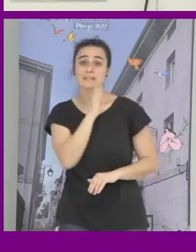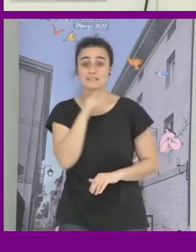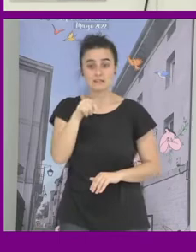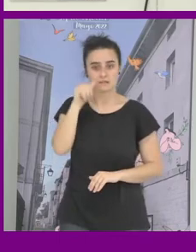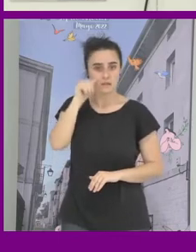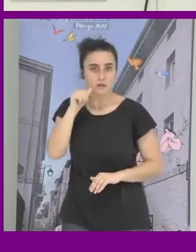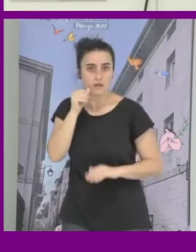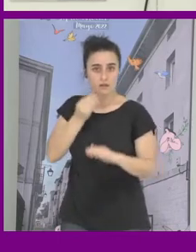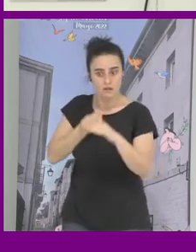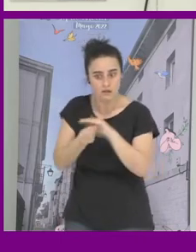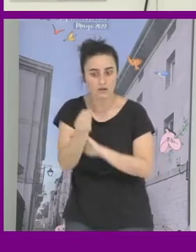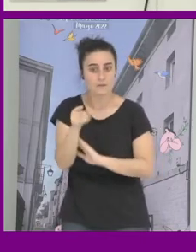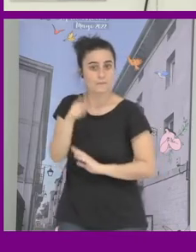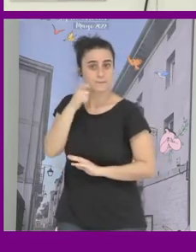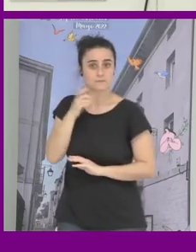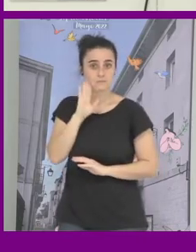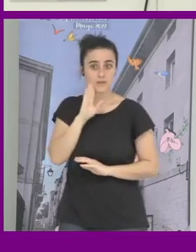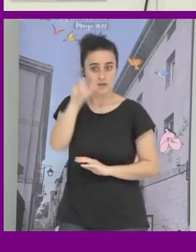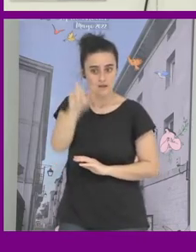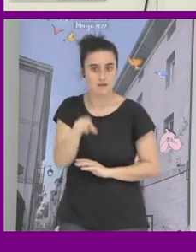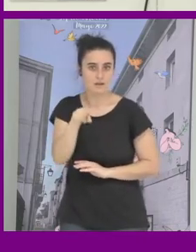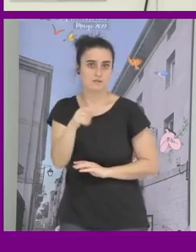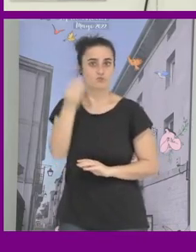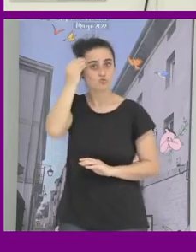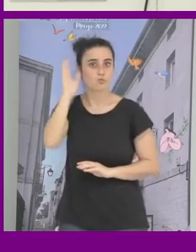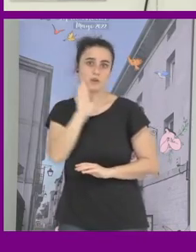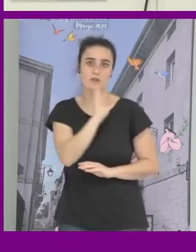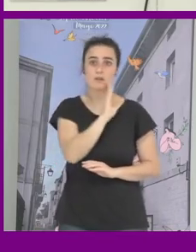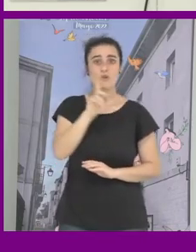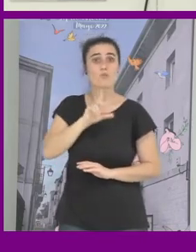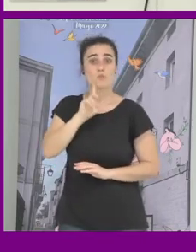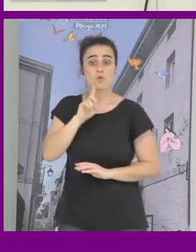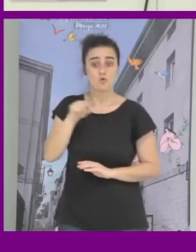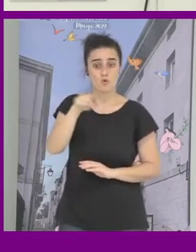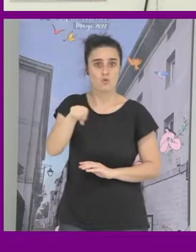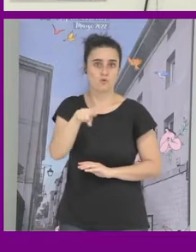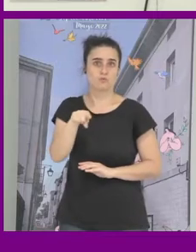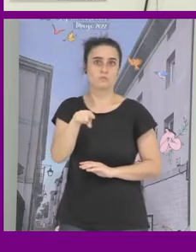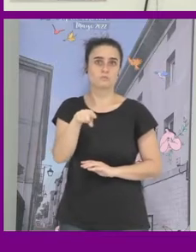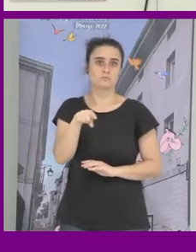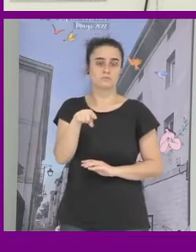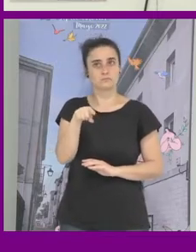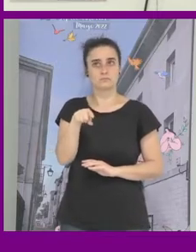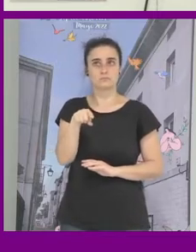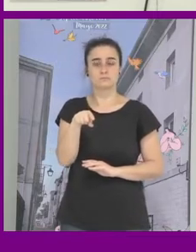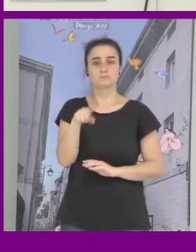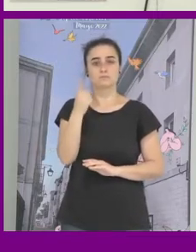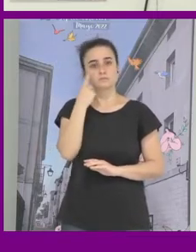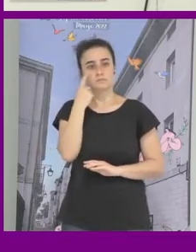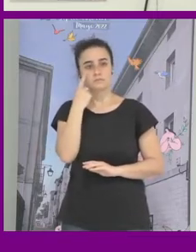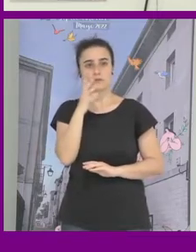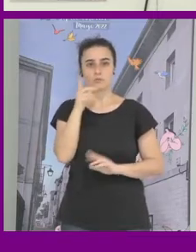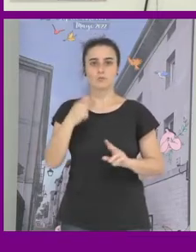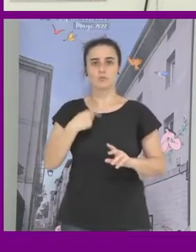ba, suposatzen du ama boion artean, bueno, a ber, barkatu, osea, COVIDarekin